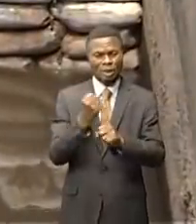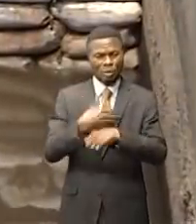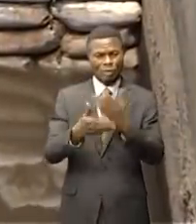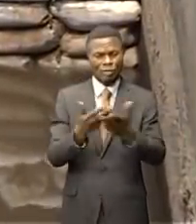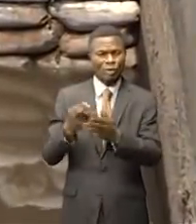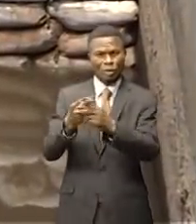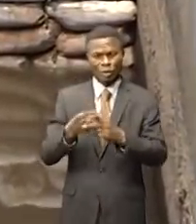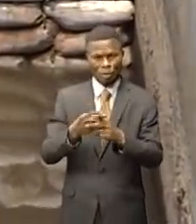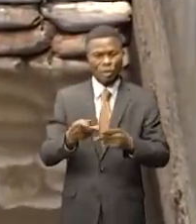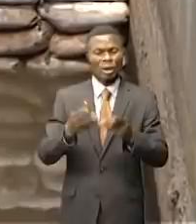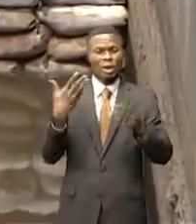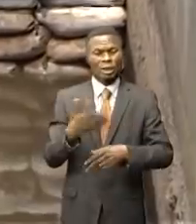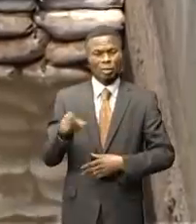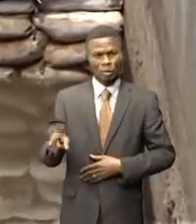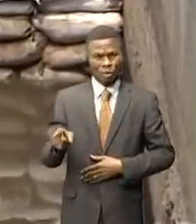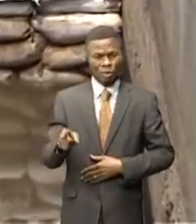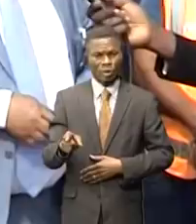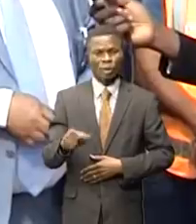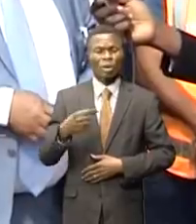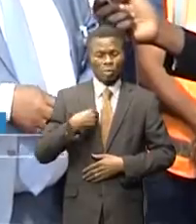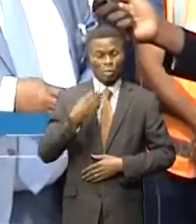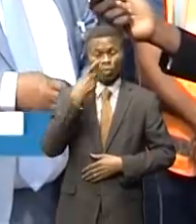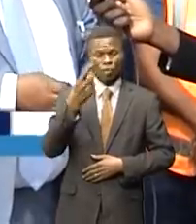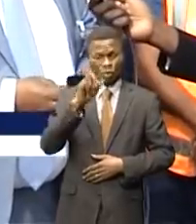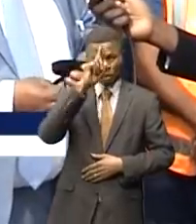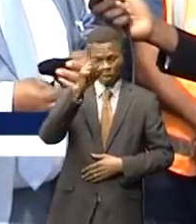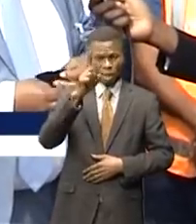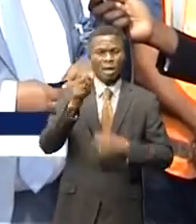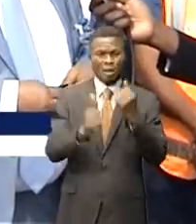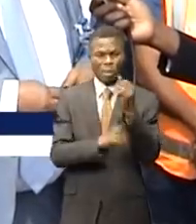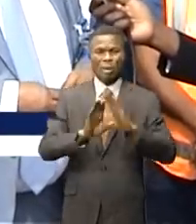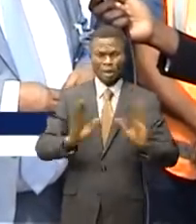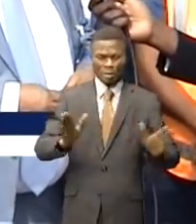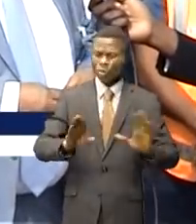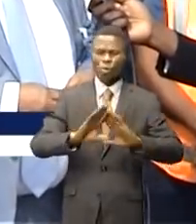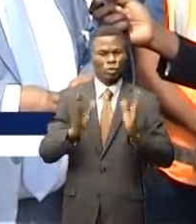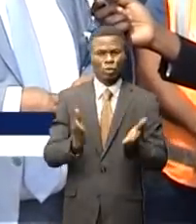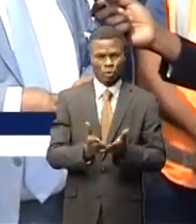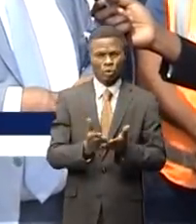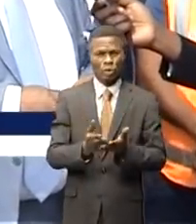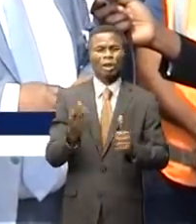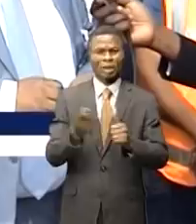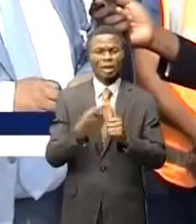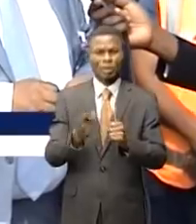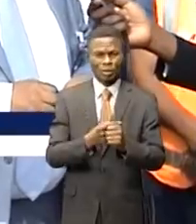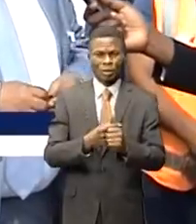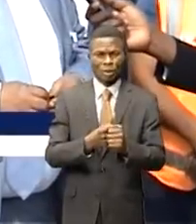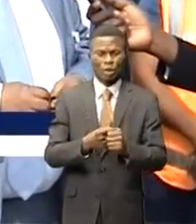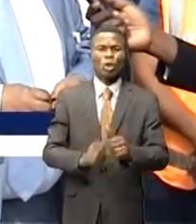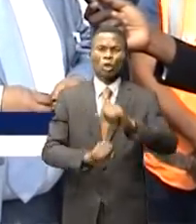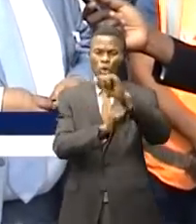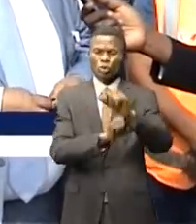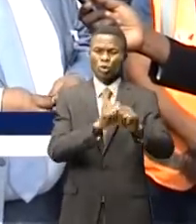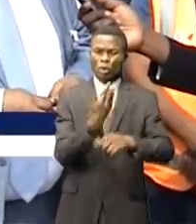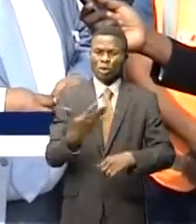sécurisation et ses ouvrages c'était sûr je prouve que l'intelligence et mer est capable de tout et c'est aussi on a des soutiens matériels